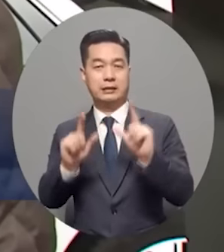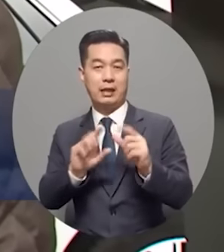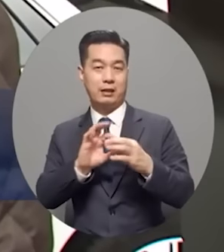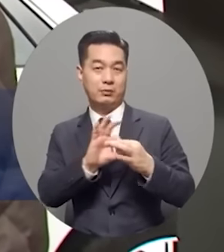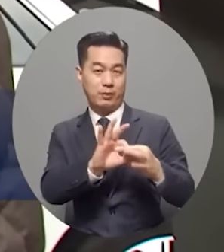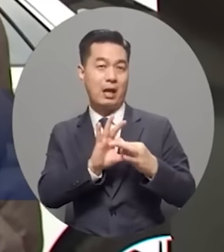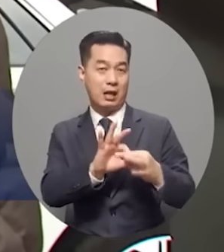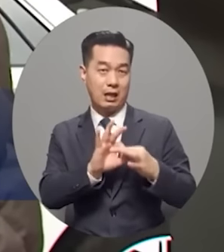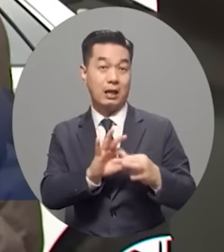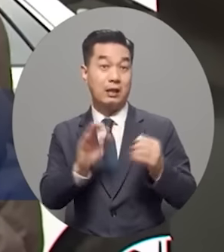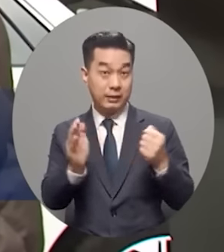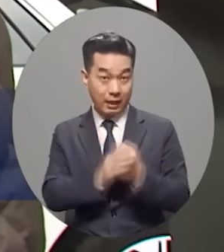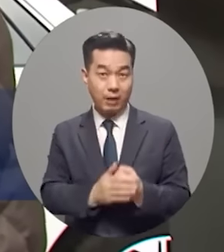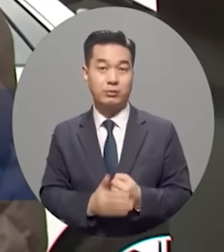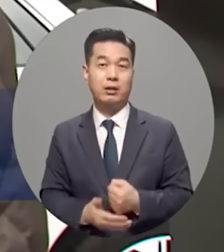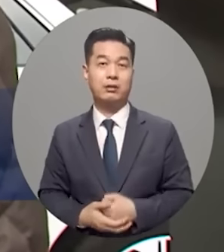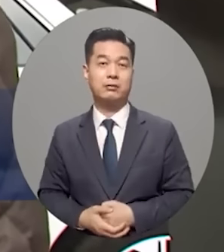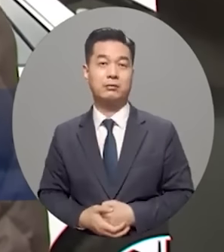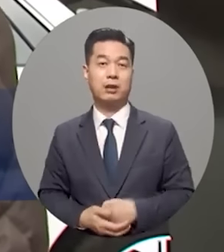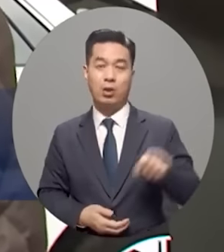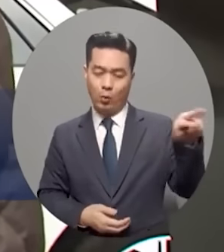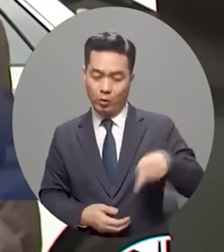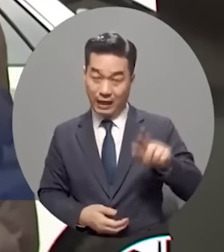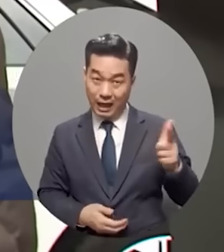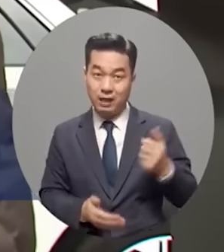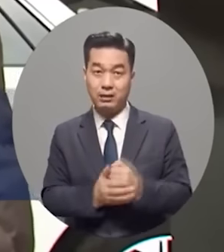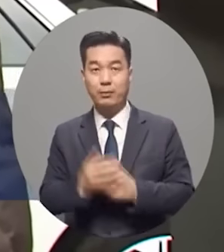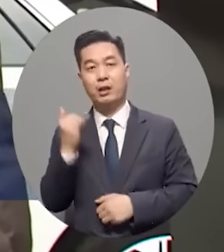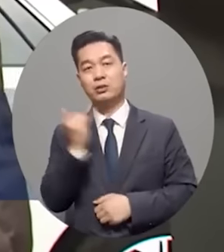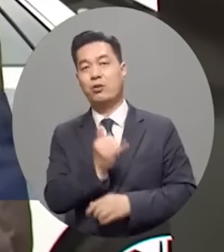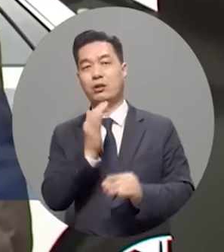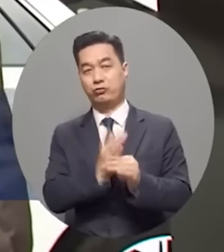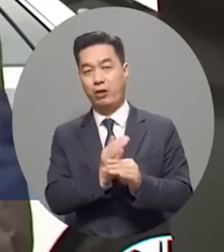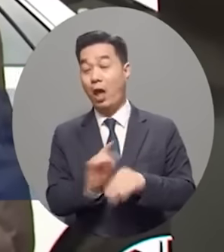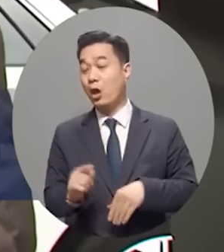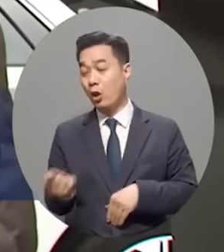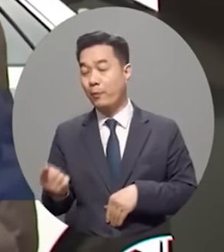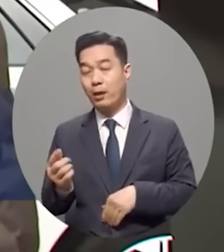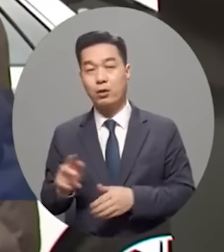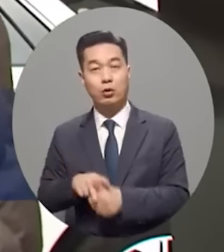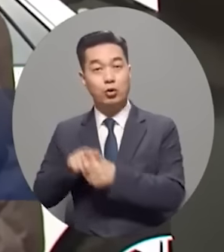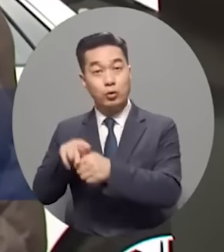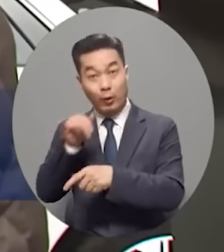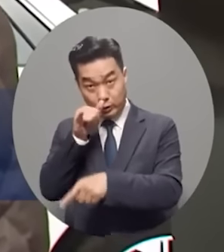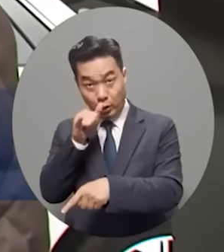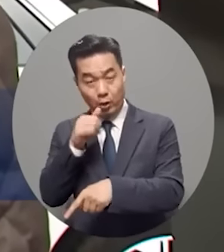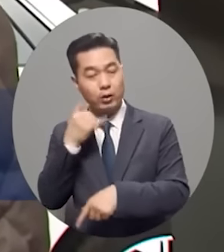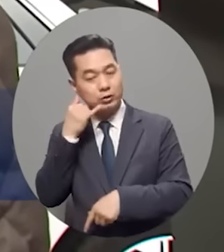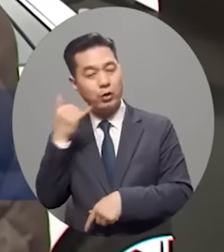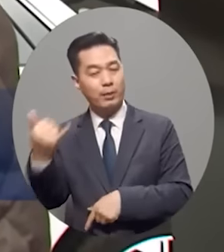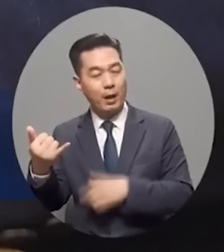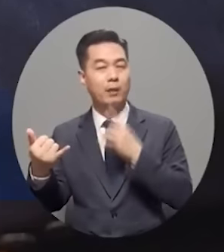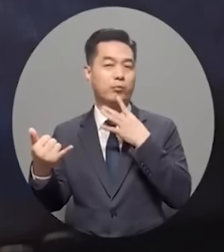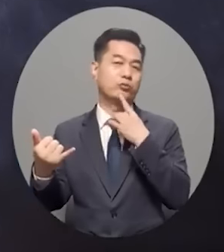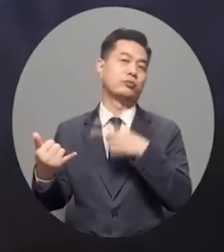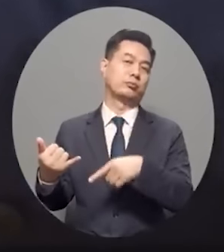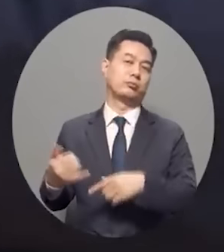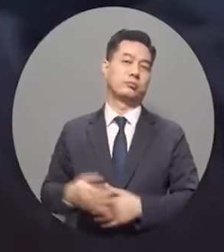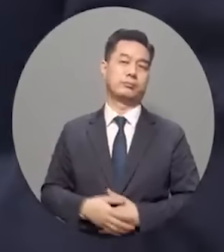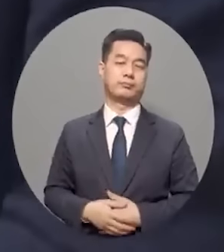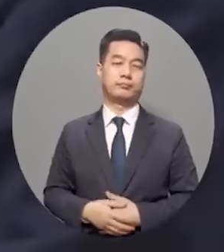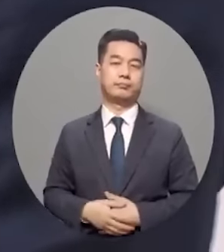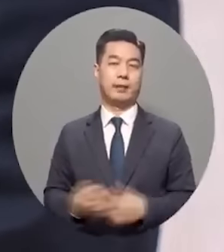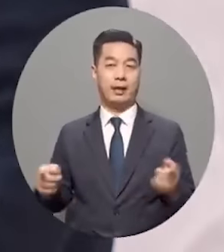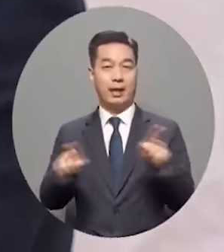동생처럼 지내는 친구가 안 와서 전화하는 중에 그때 옆에 있어서 전화를 한번 바꿔준 건데.